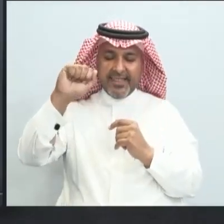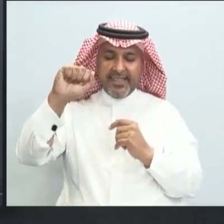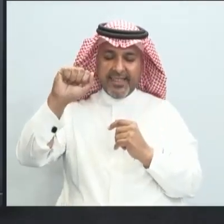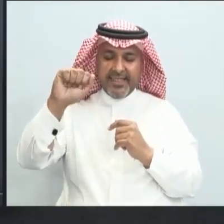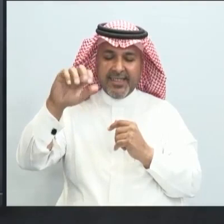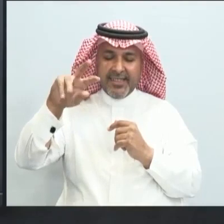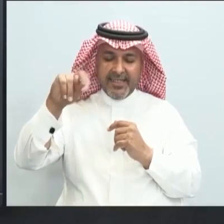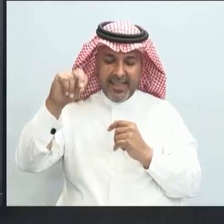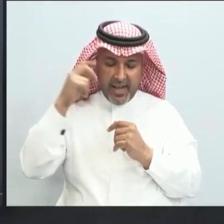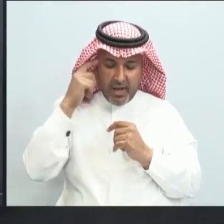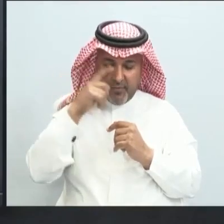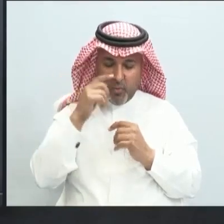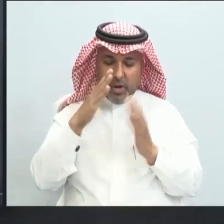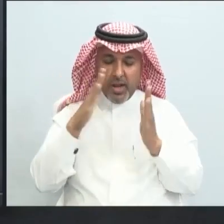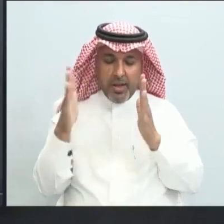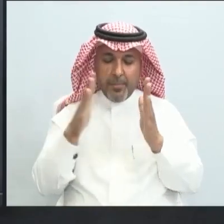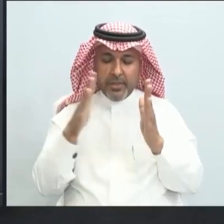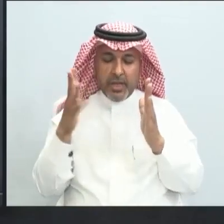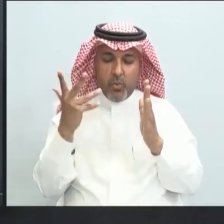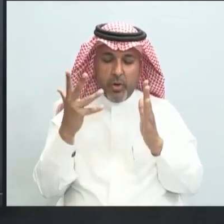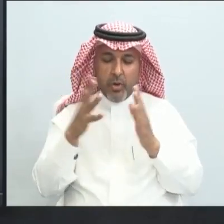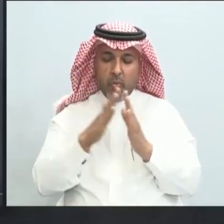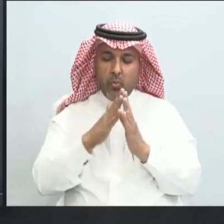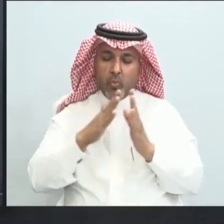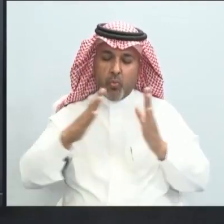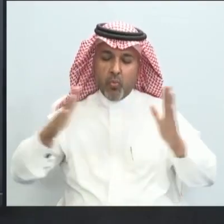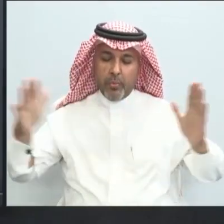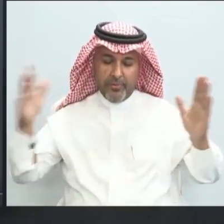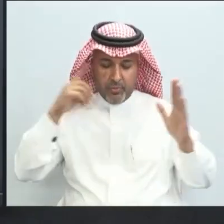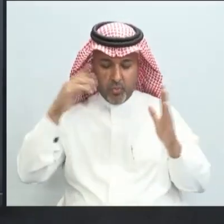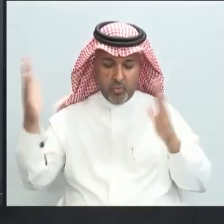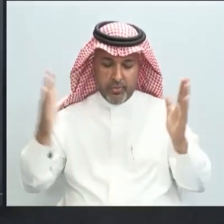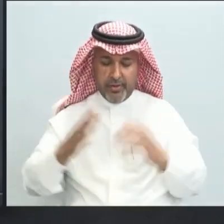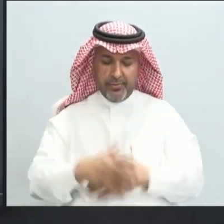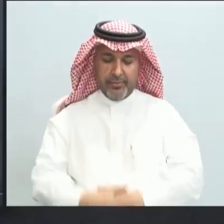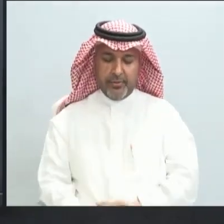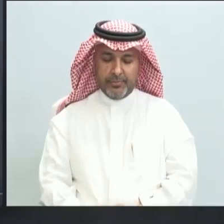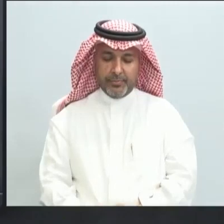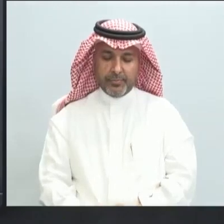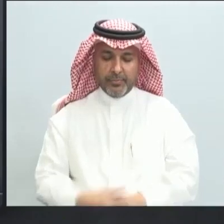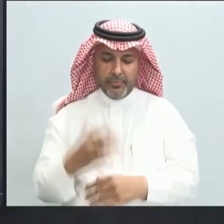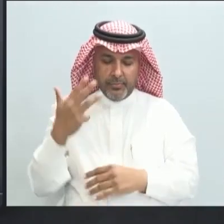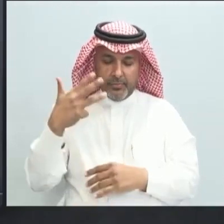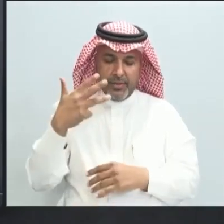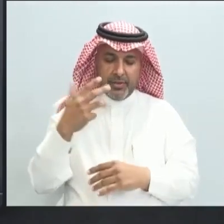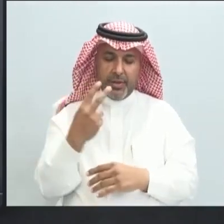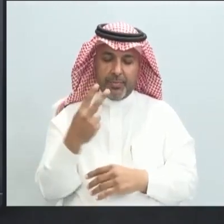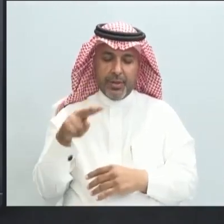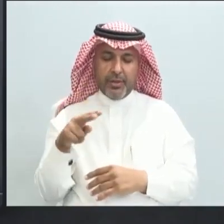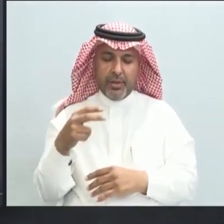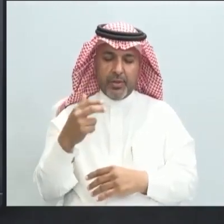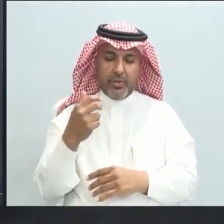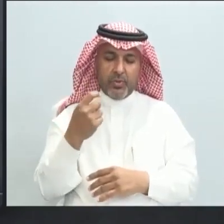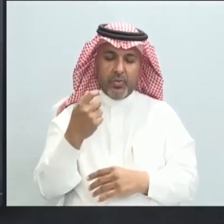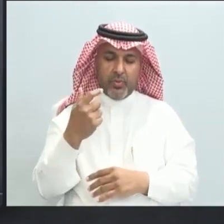هو ان المجال ليس ار المجال في عندي مشاكل في زاويتين في الدائرة اللي هم ال 90 وال 270 واي زاوية